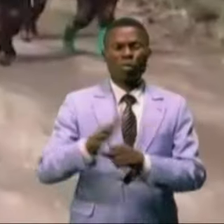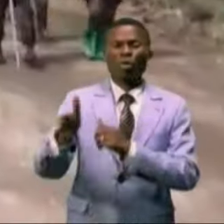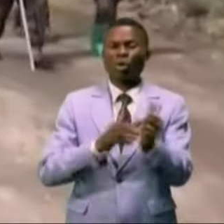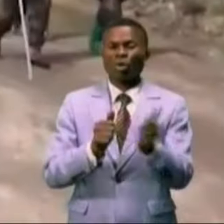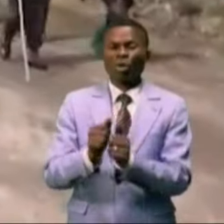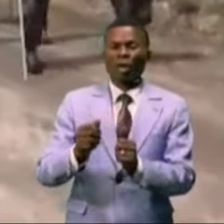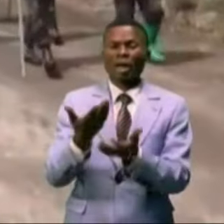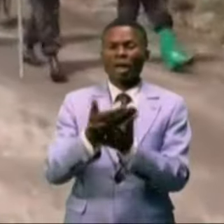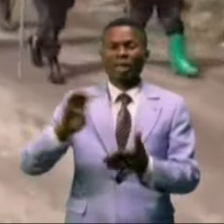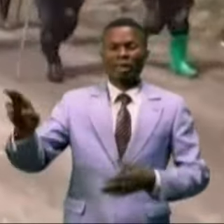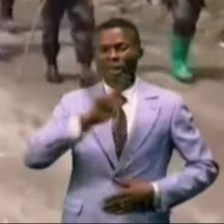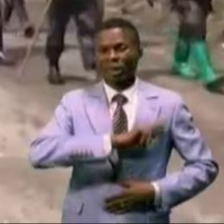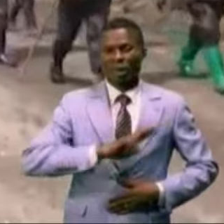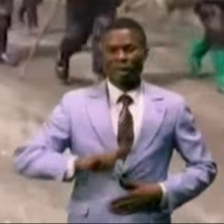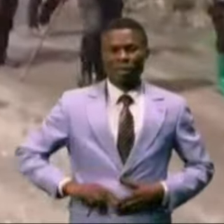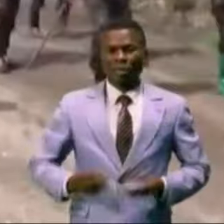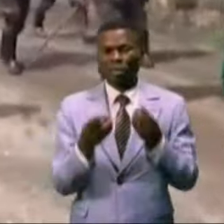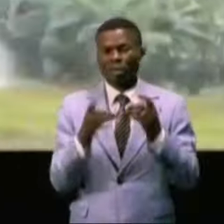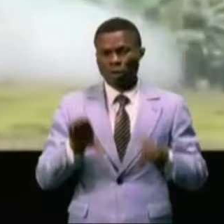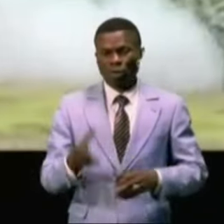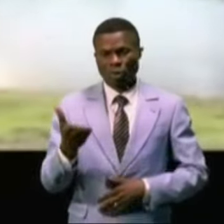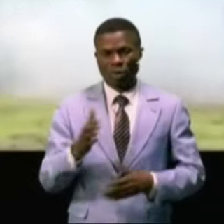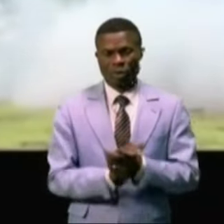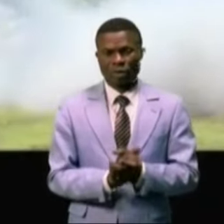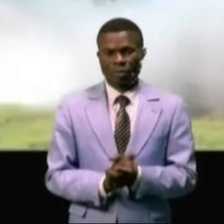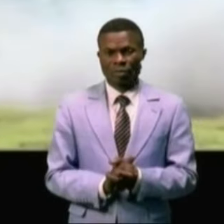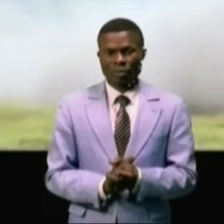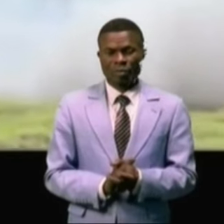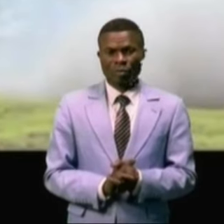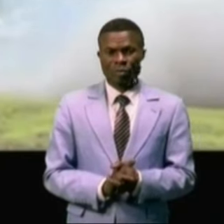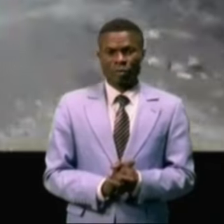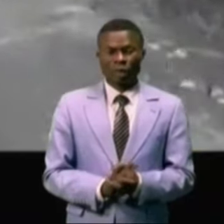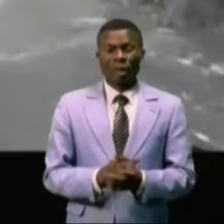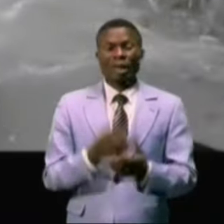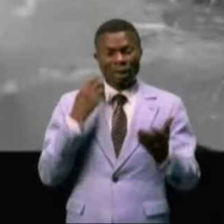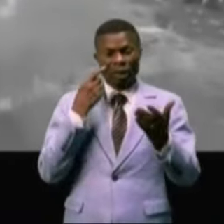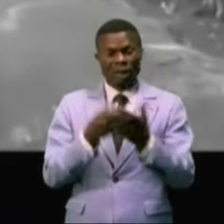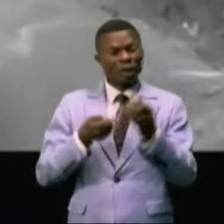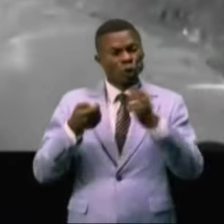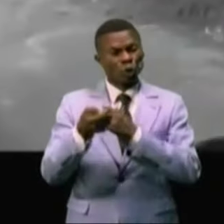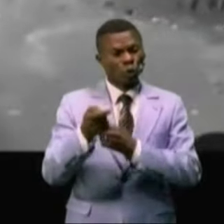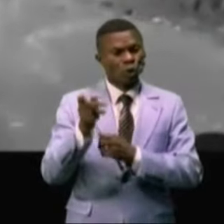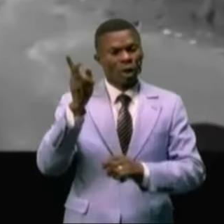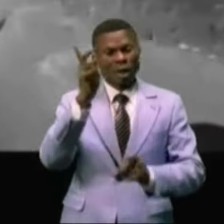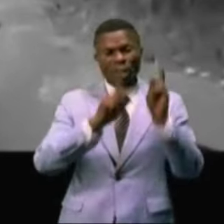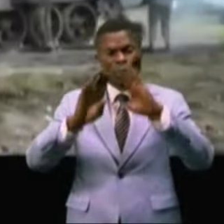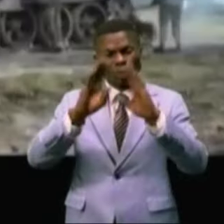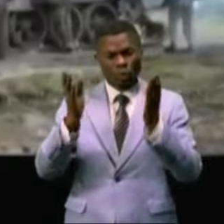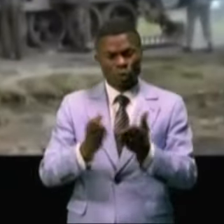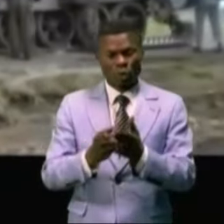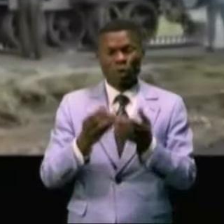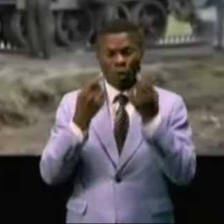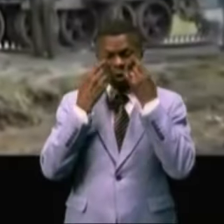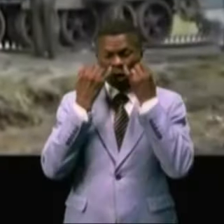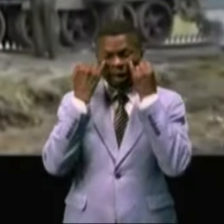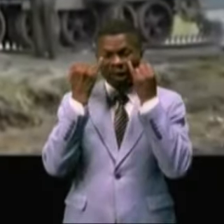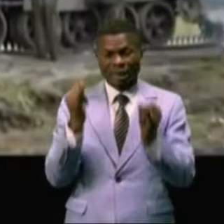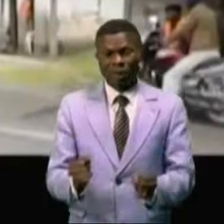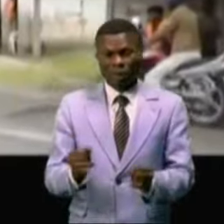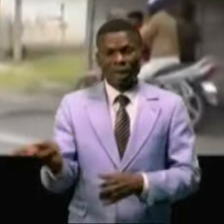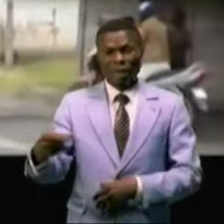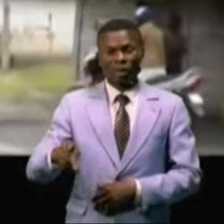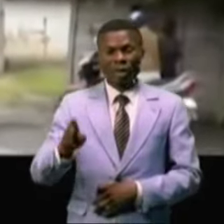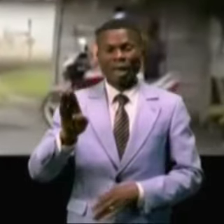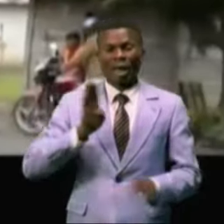dans la partie est de la RDC. Cette multiplication des massacres de populations civiles innocentes dans les territoires de Beni